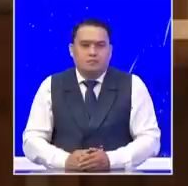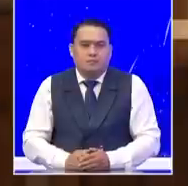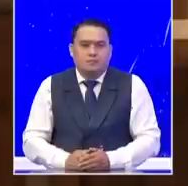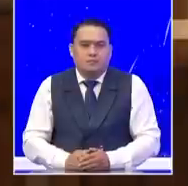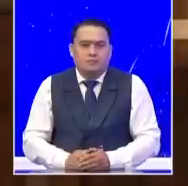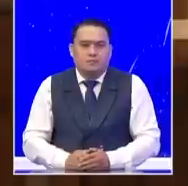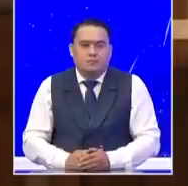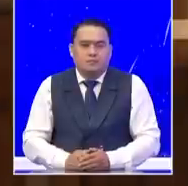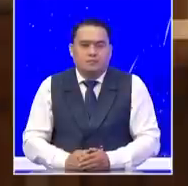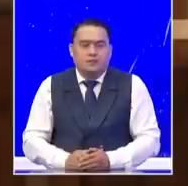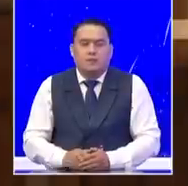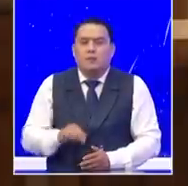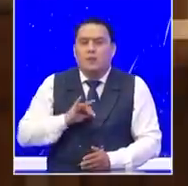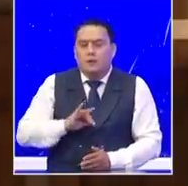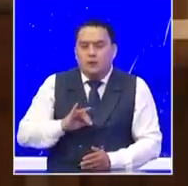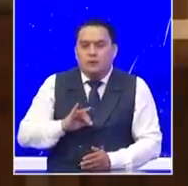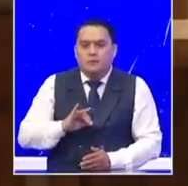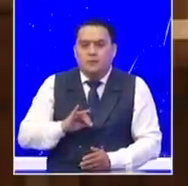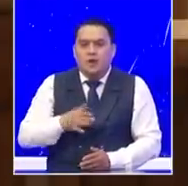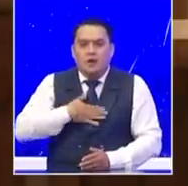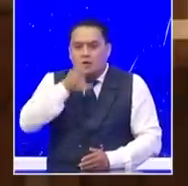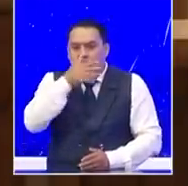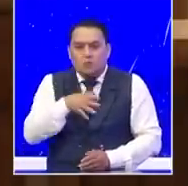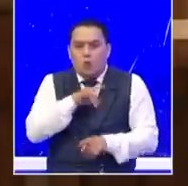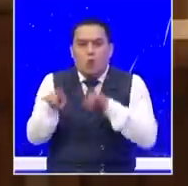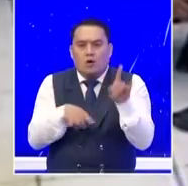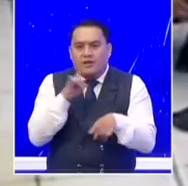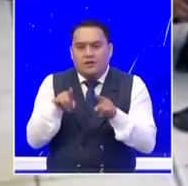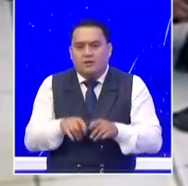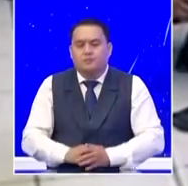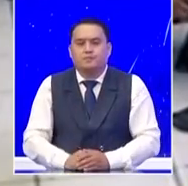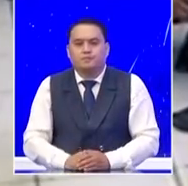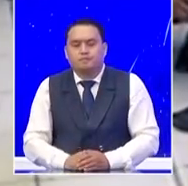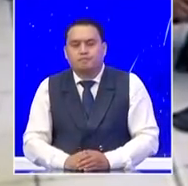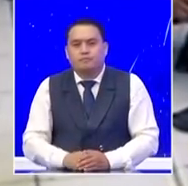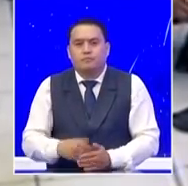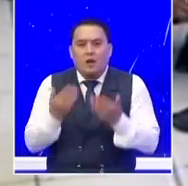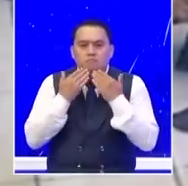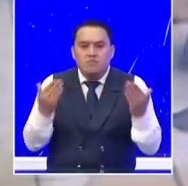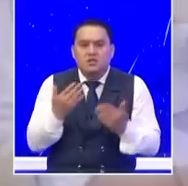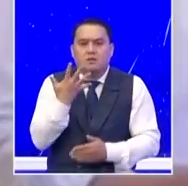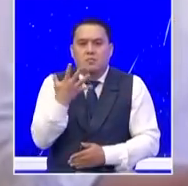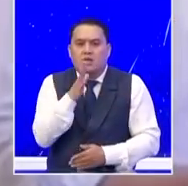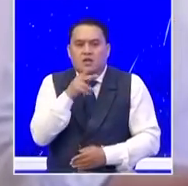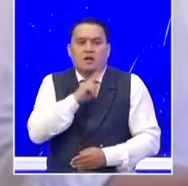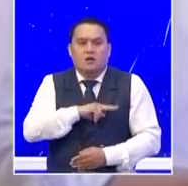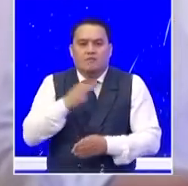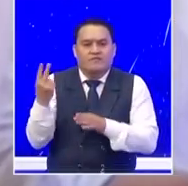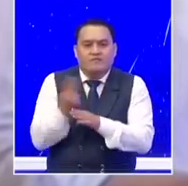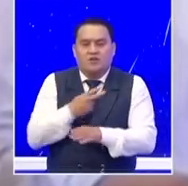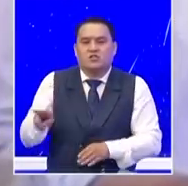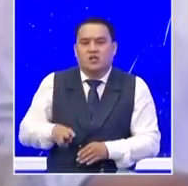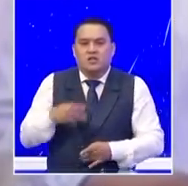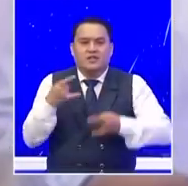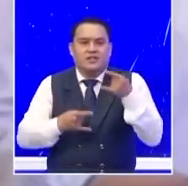Вот. И я не смог его уговорить. Последние 5 лет он уже вторично проработал директором